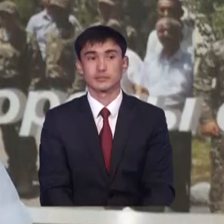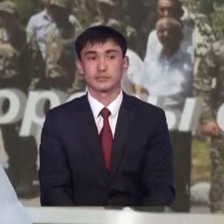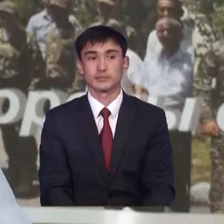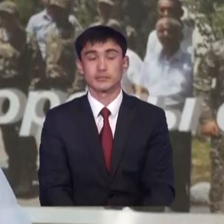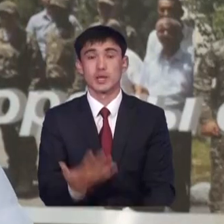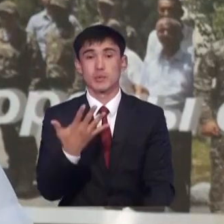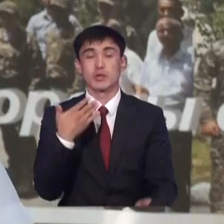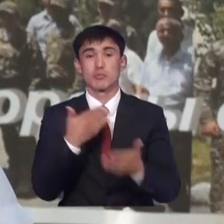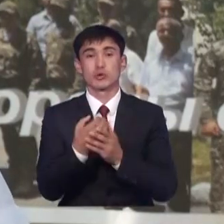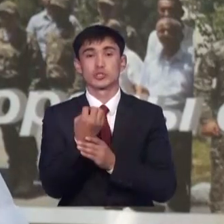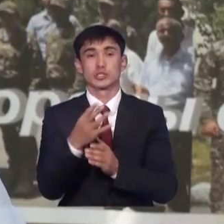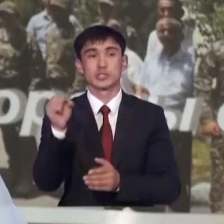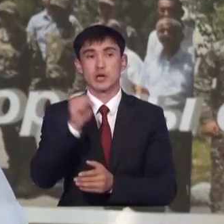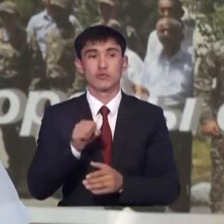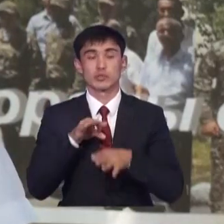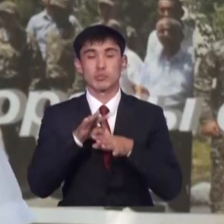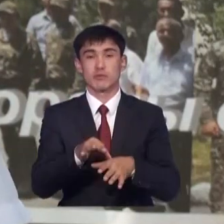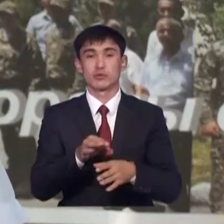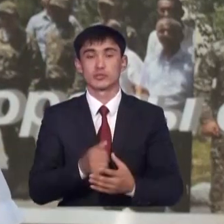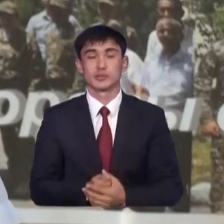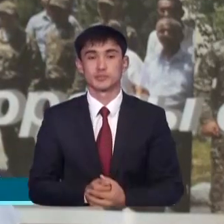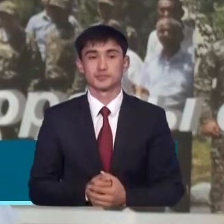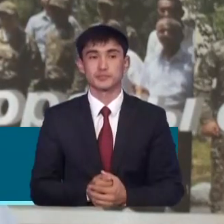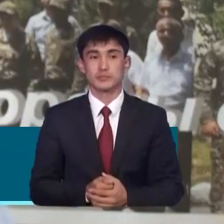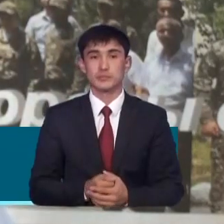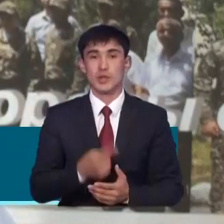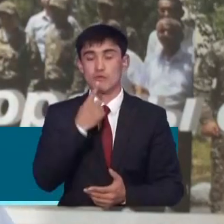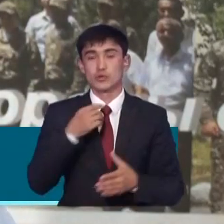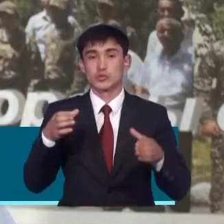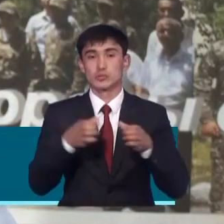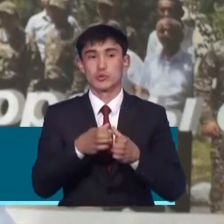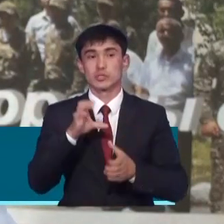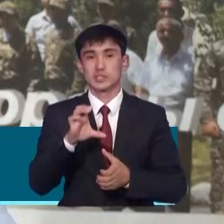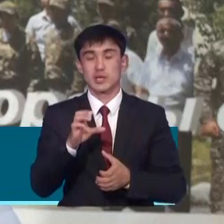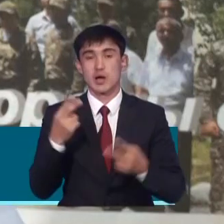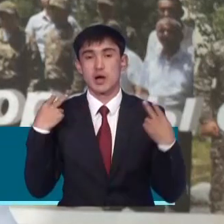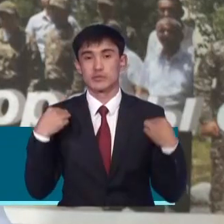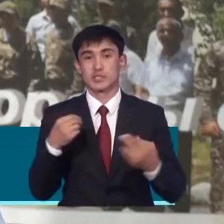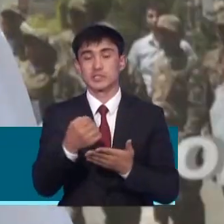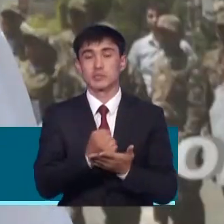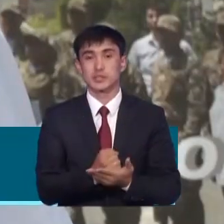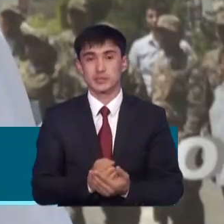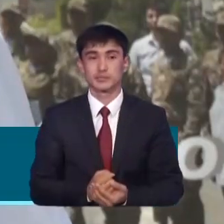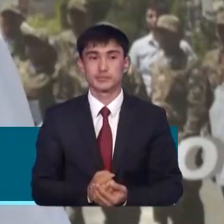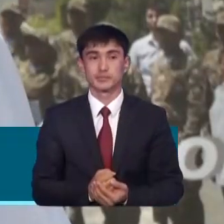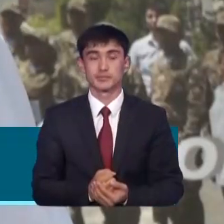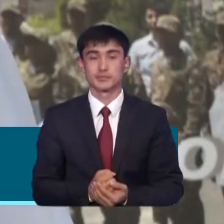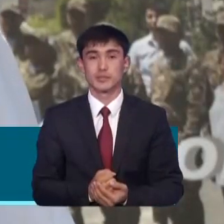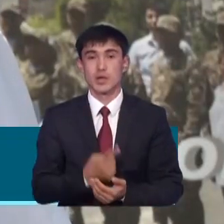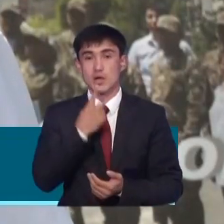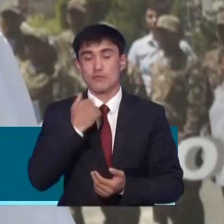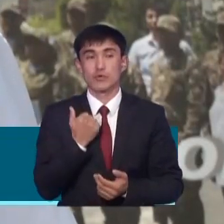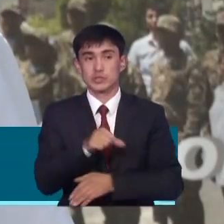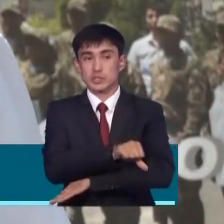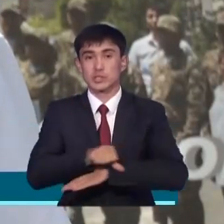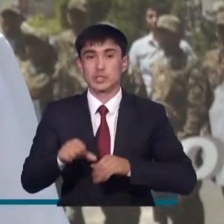С 5 по 14 августа проводятся воинские сборы с офицерами запаса войск